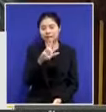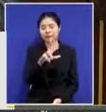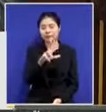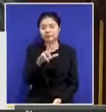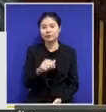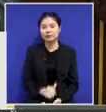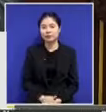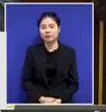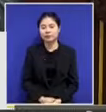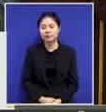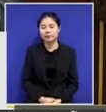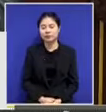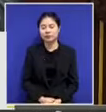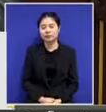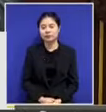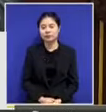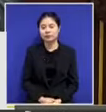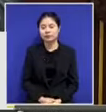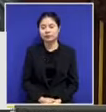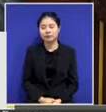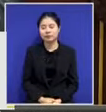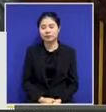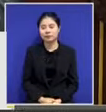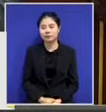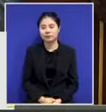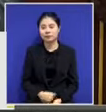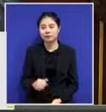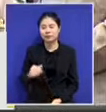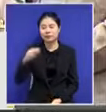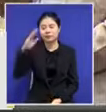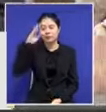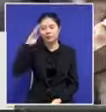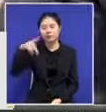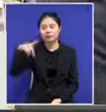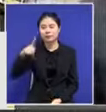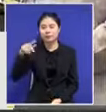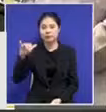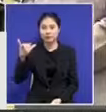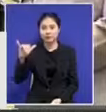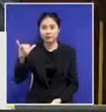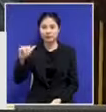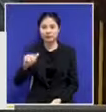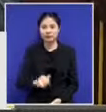243นายธีรพัฒน์พิงสุรกะ พลเอกประยุทธ์จันทร์โอชาครับ